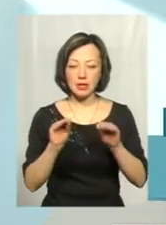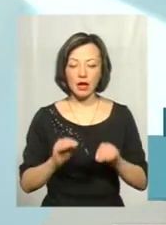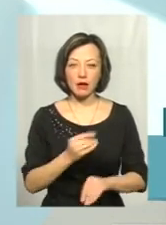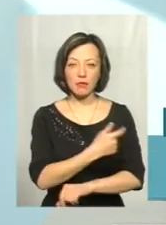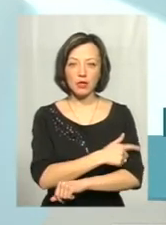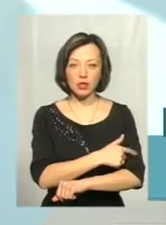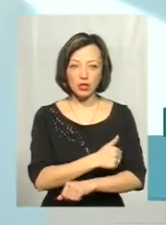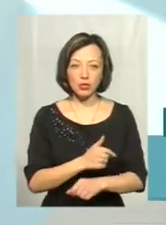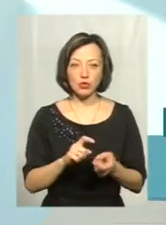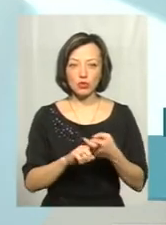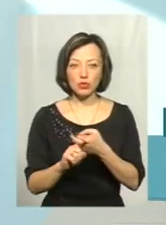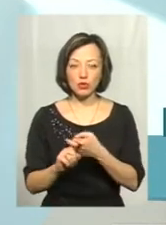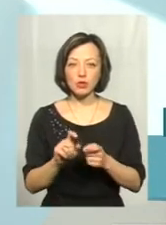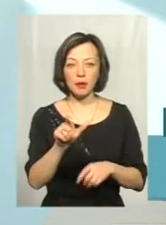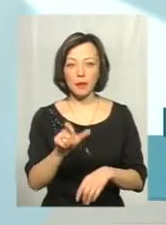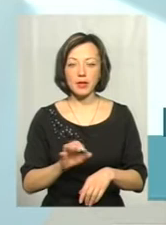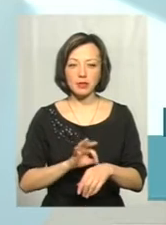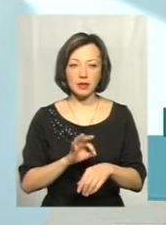які стосуються пацієнта, будуть